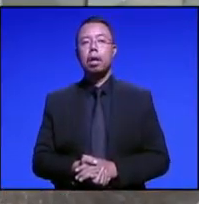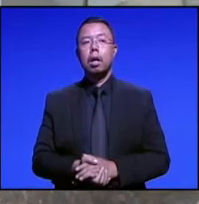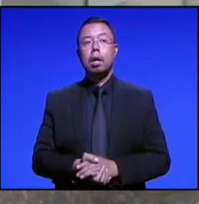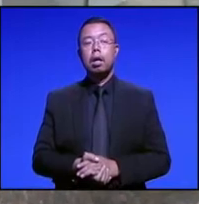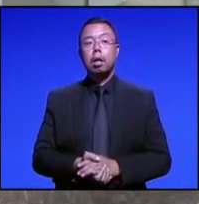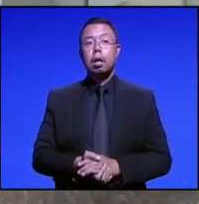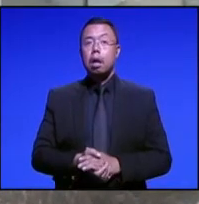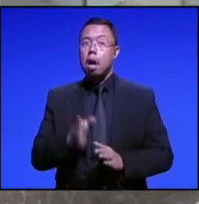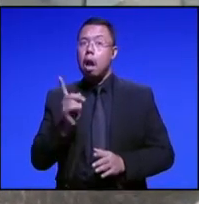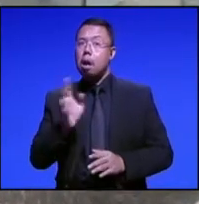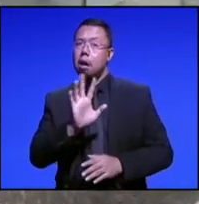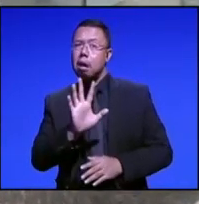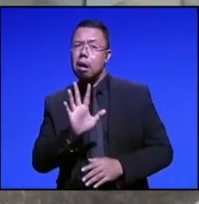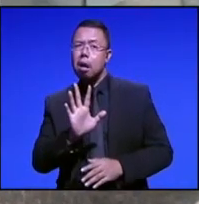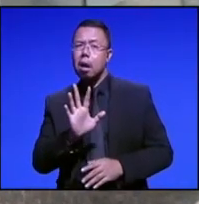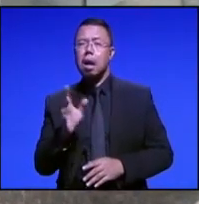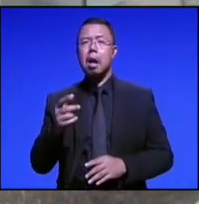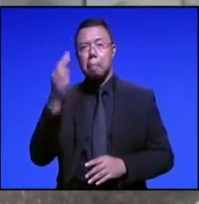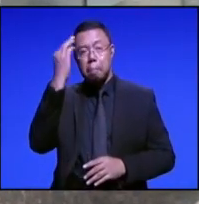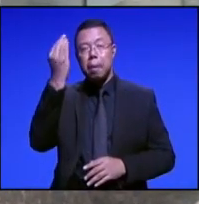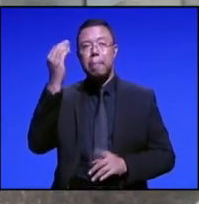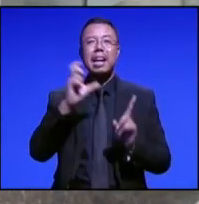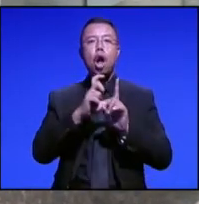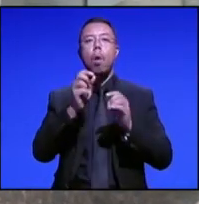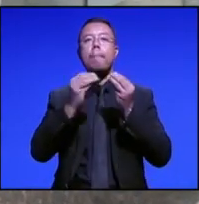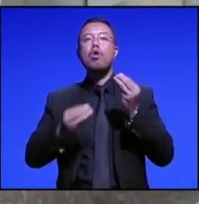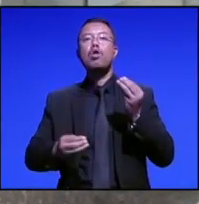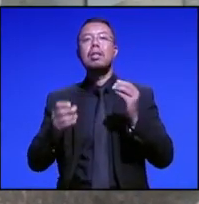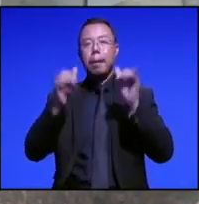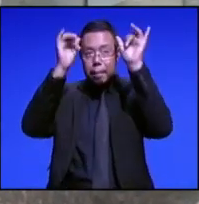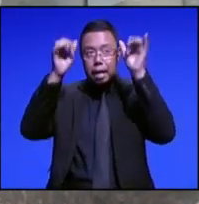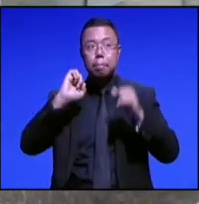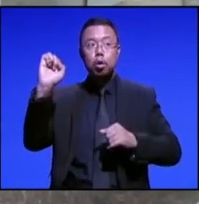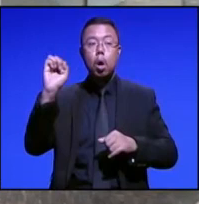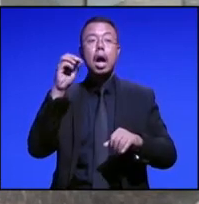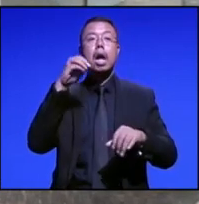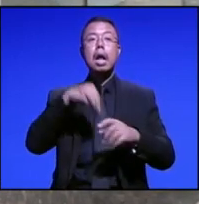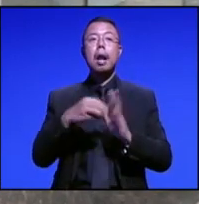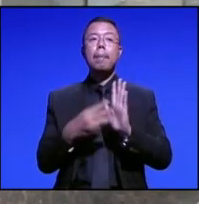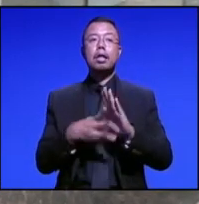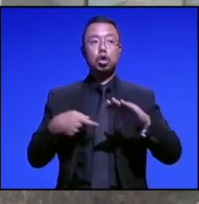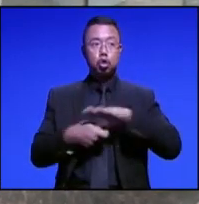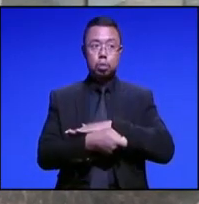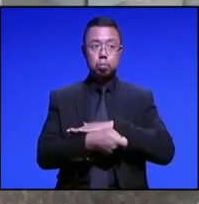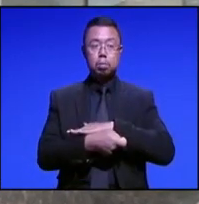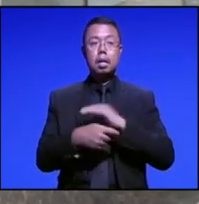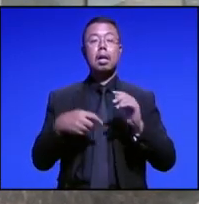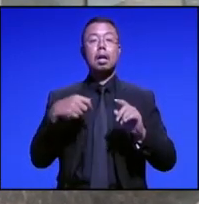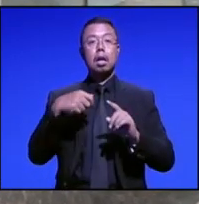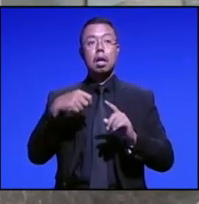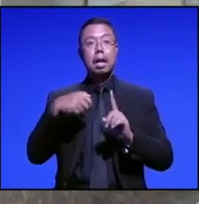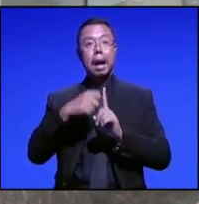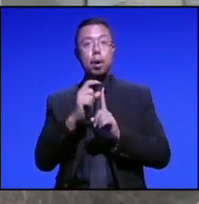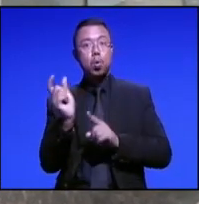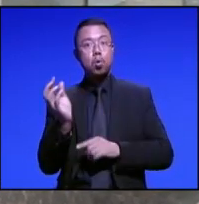Adakah peran signifikan pimpinan Dewan Pengurus Partai PDI Perjuangan dalam kasus suap Komisioner KPU Wahyu